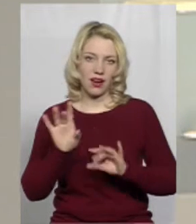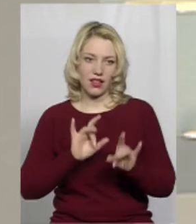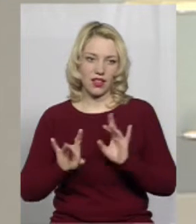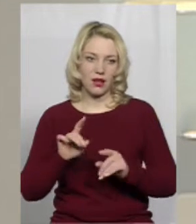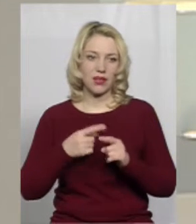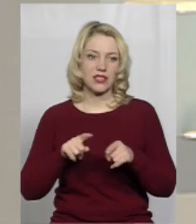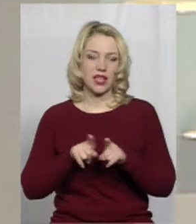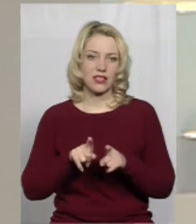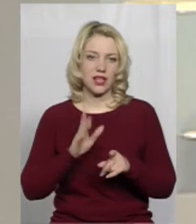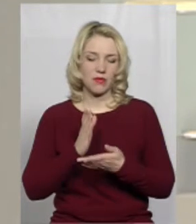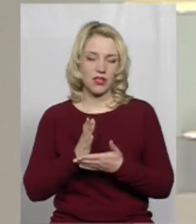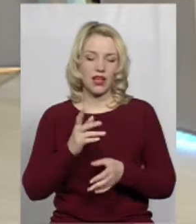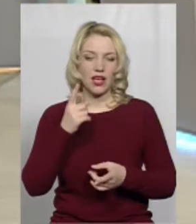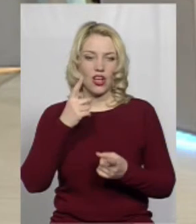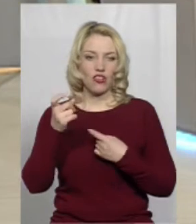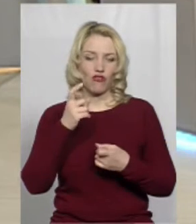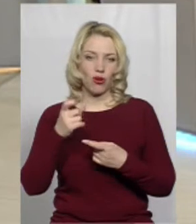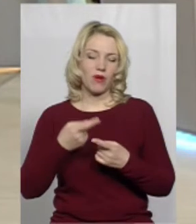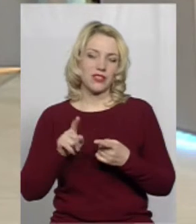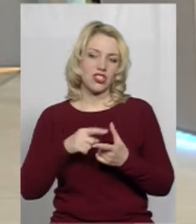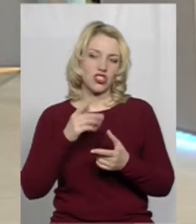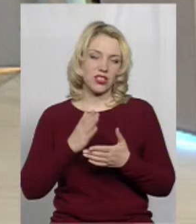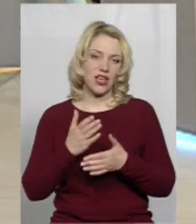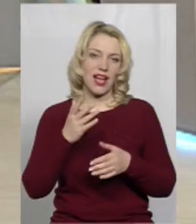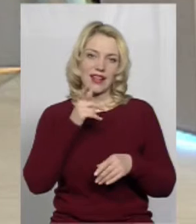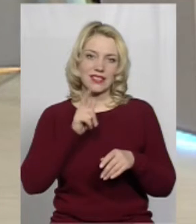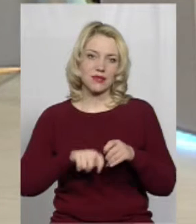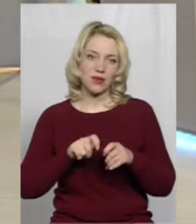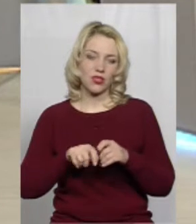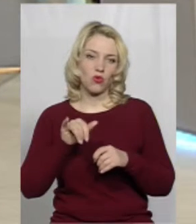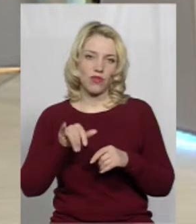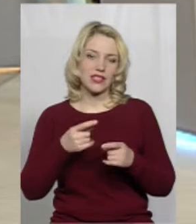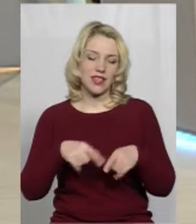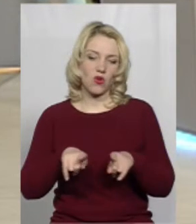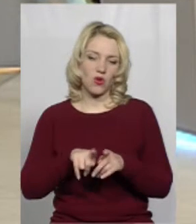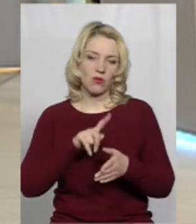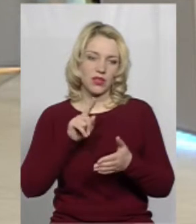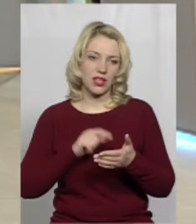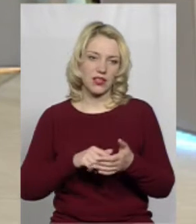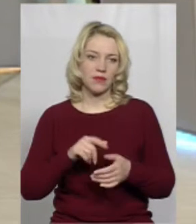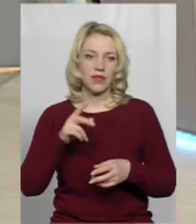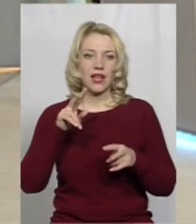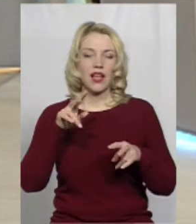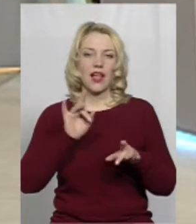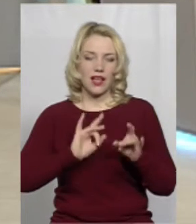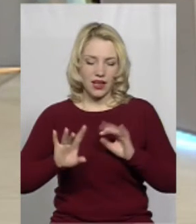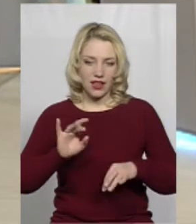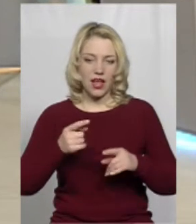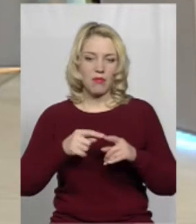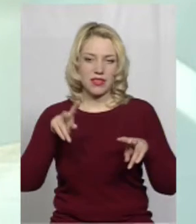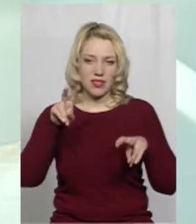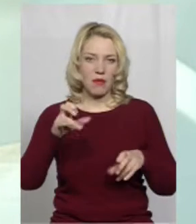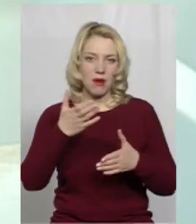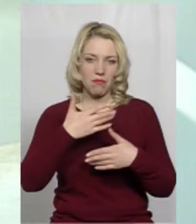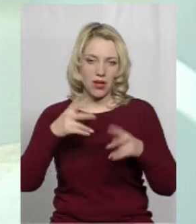теж інформація. Чи є у вас експерти з цього питання? Ну, тему реклами ми розглядаємо. Тобто ми